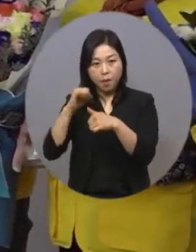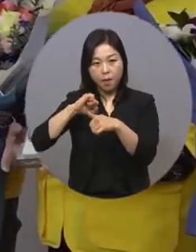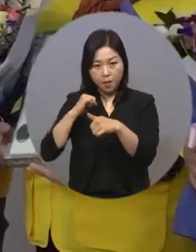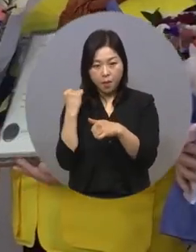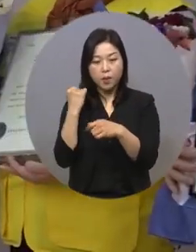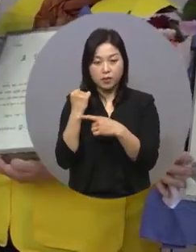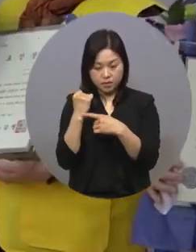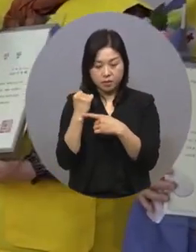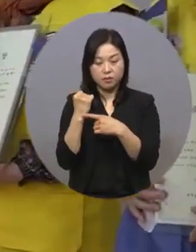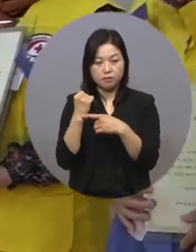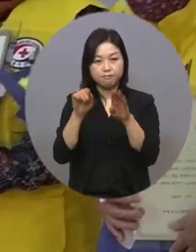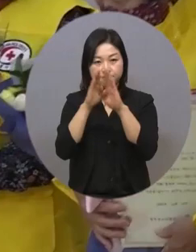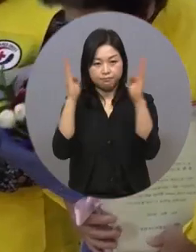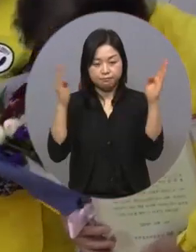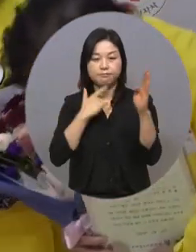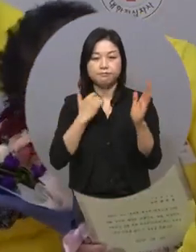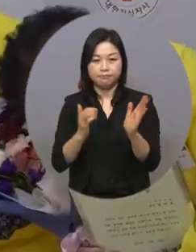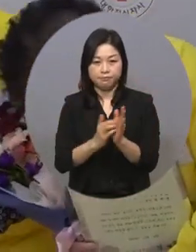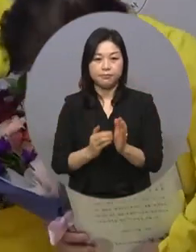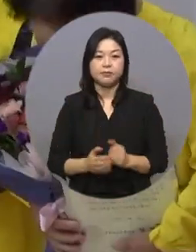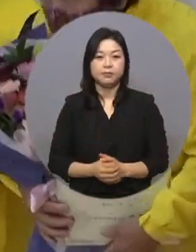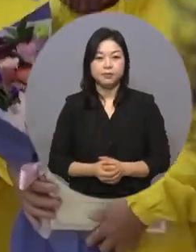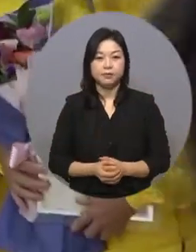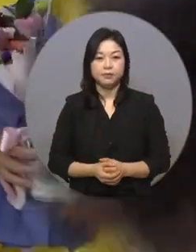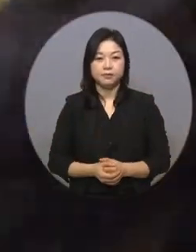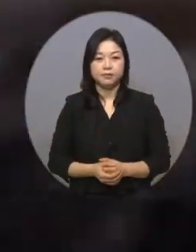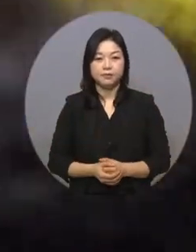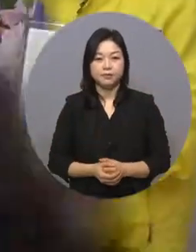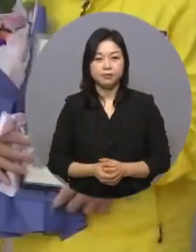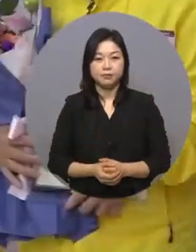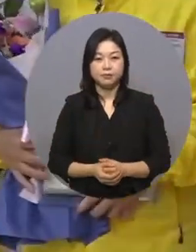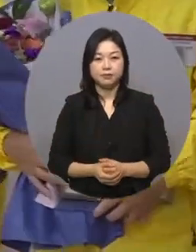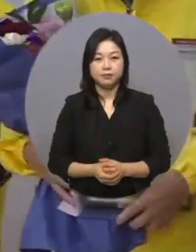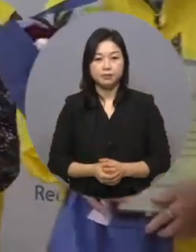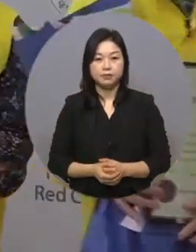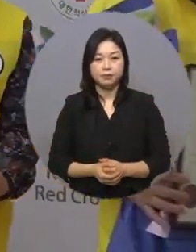준수한 가운데 열렸습니다. 복지TV 뉴스 노혜림입니다.